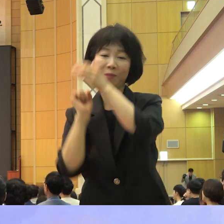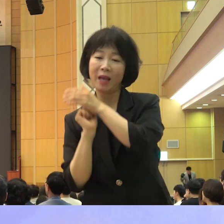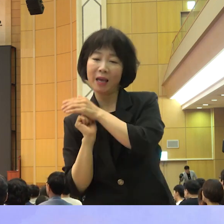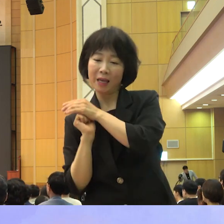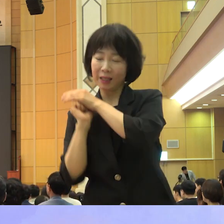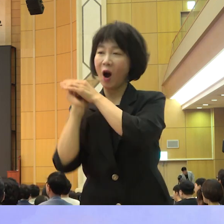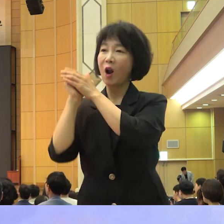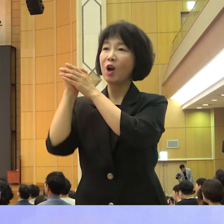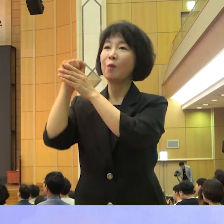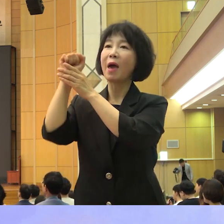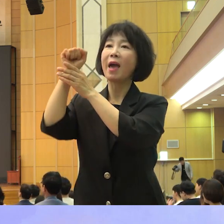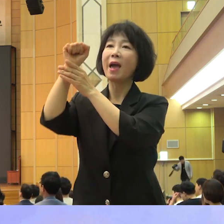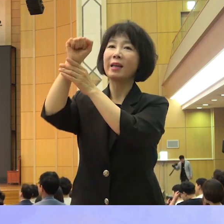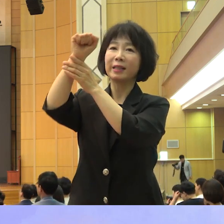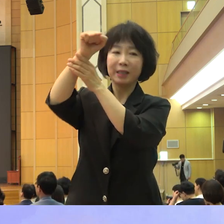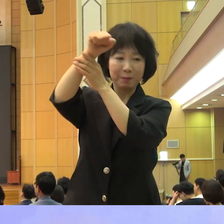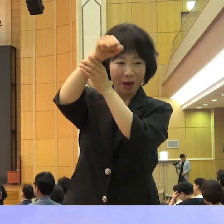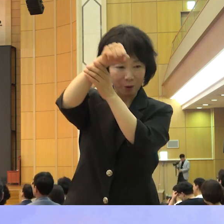열매를